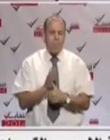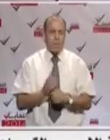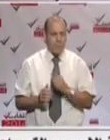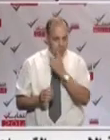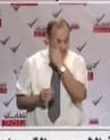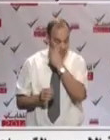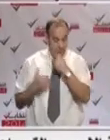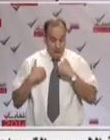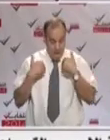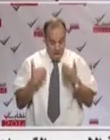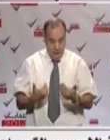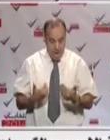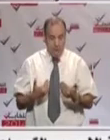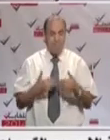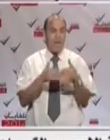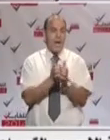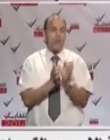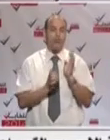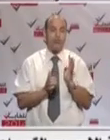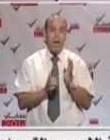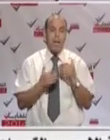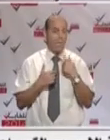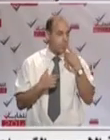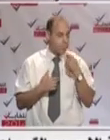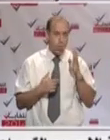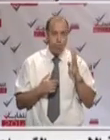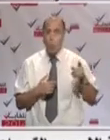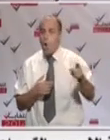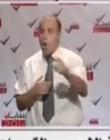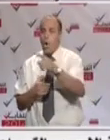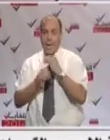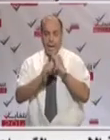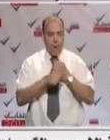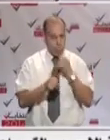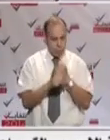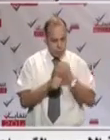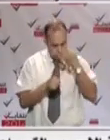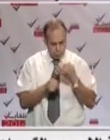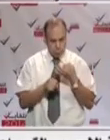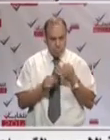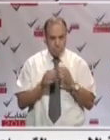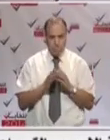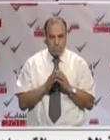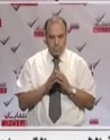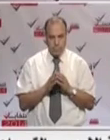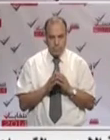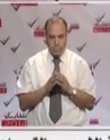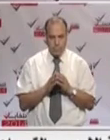لذلك فاننا في حركه الشعب نعد وجماهير جهه القيروان بالعمل الجاد ي على